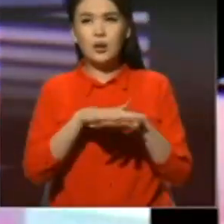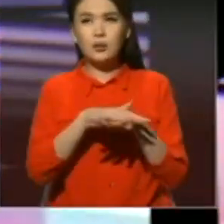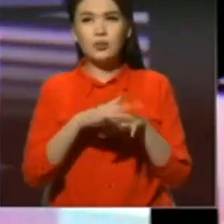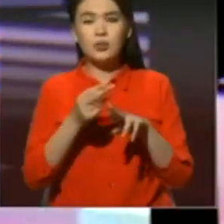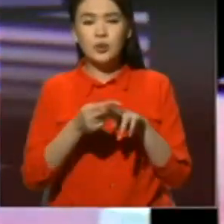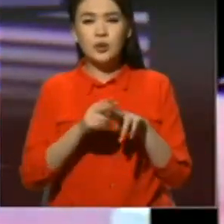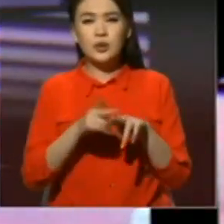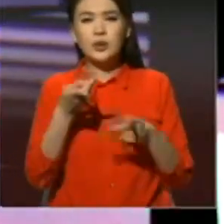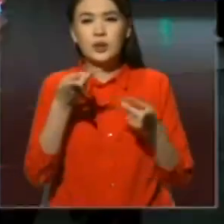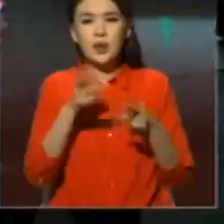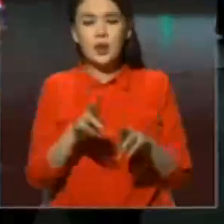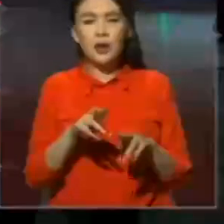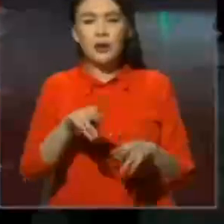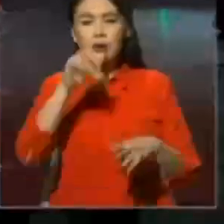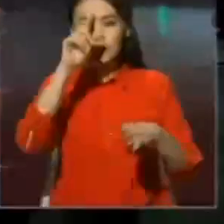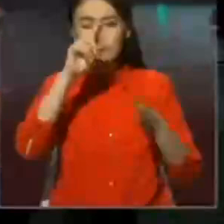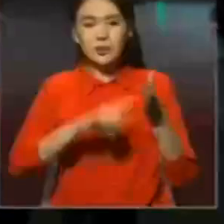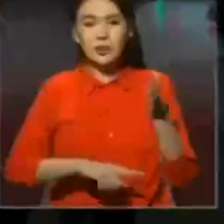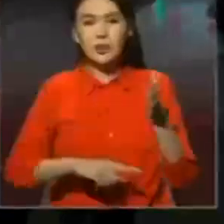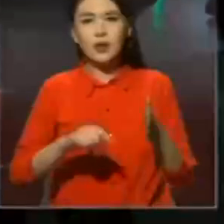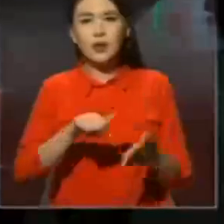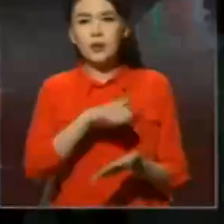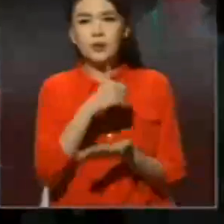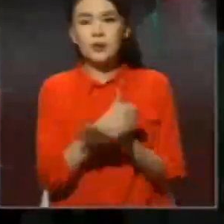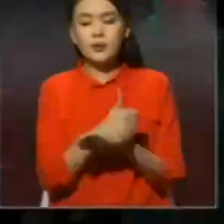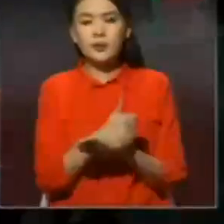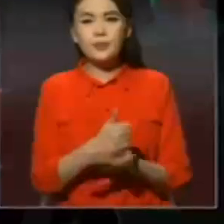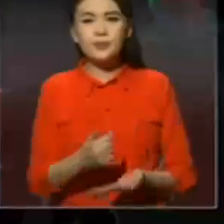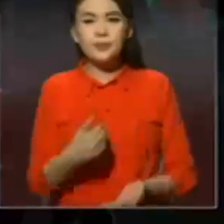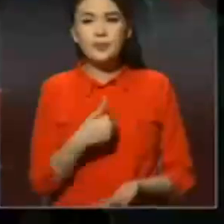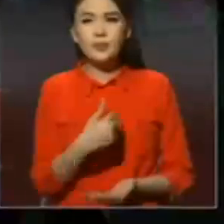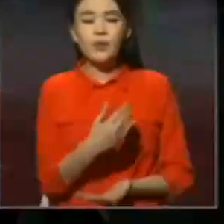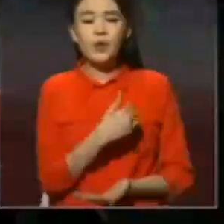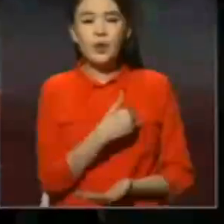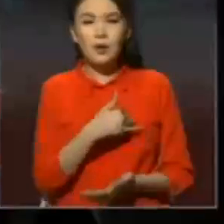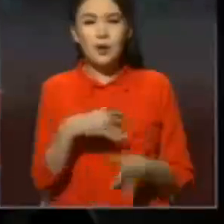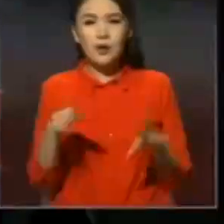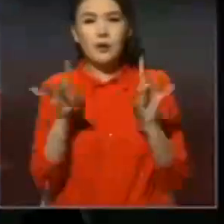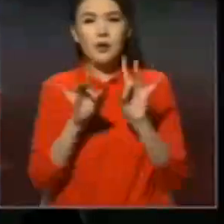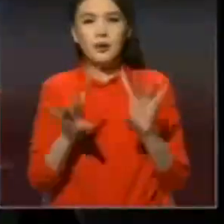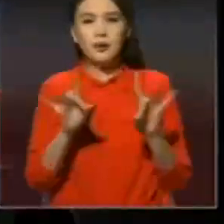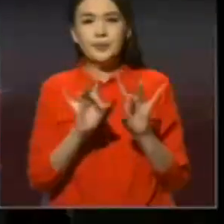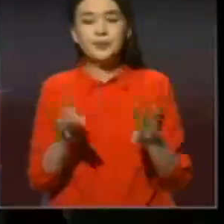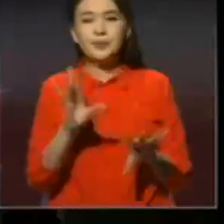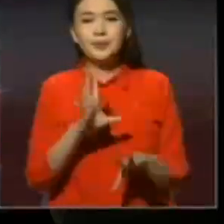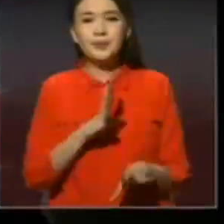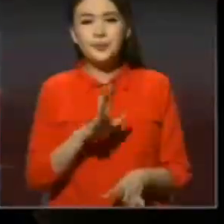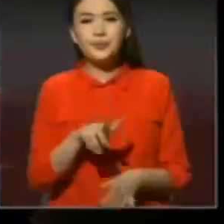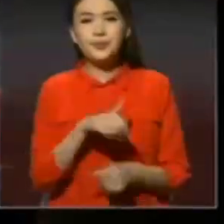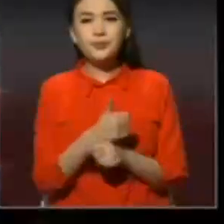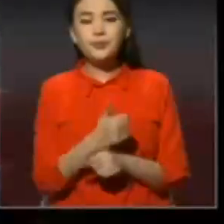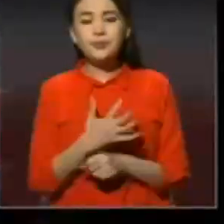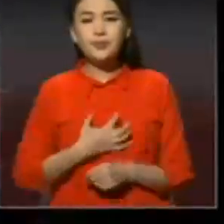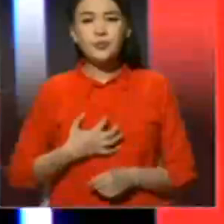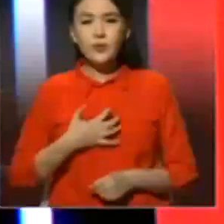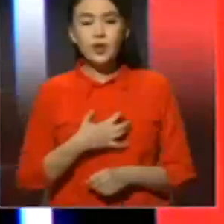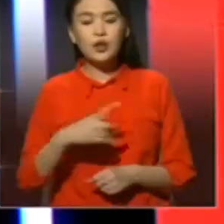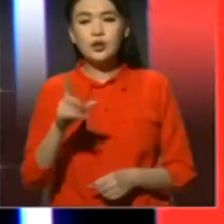жасау. Сенім. Мен бір қызық нәрсе айта кетейін. Бір қызық нәрсе айта кетейін. Өте маңызды деп ойлаймын. Біз